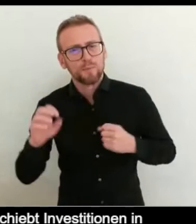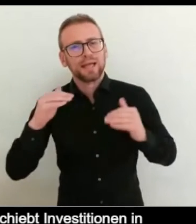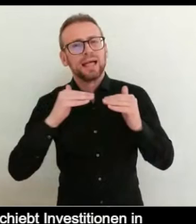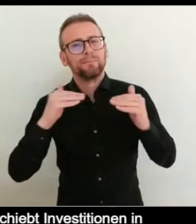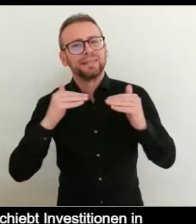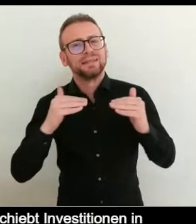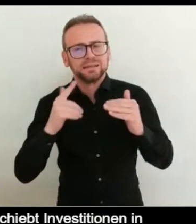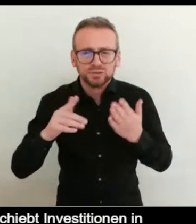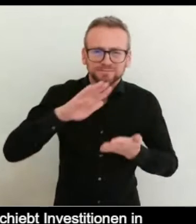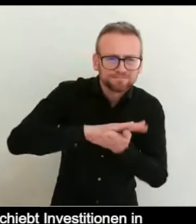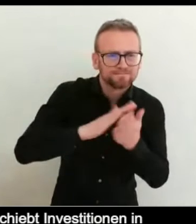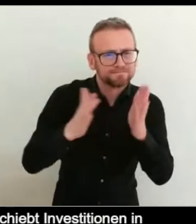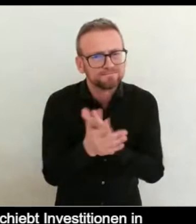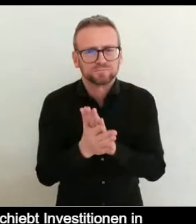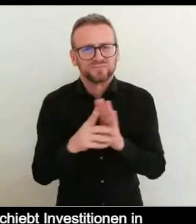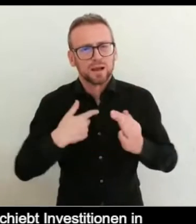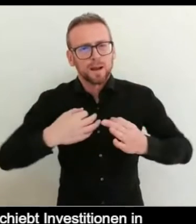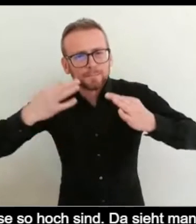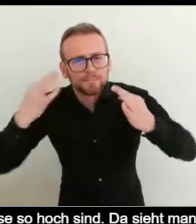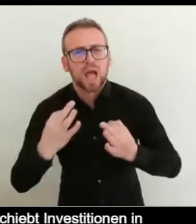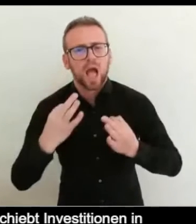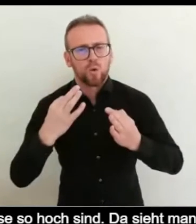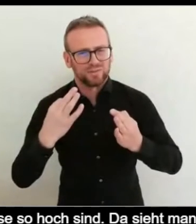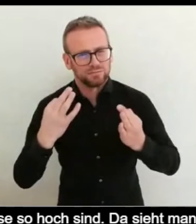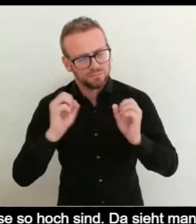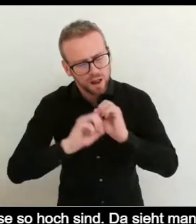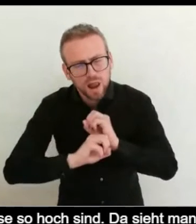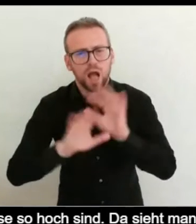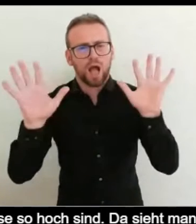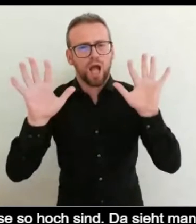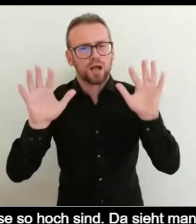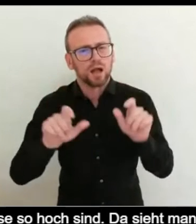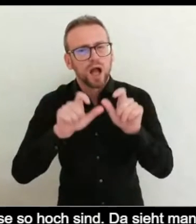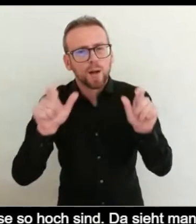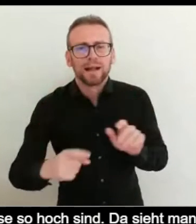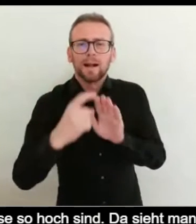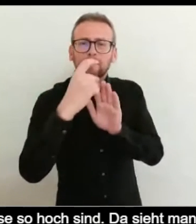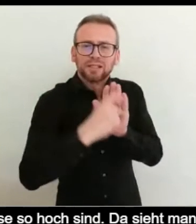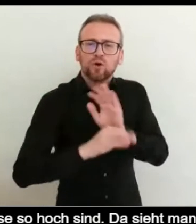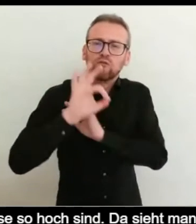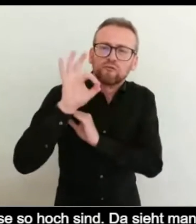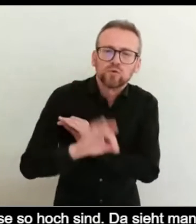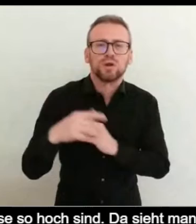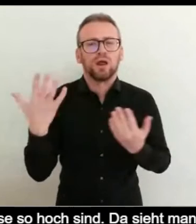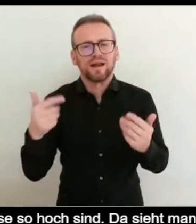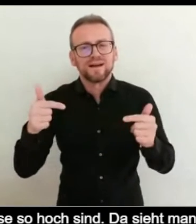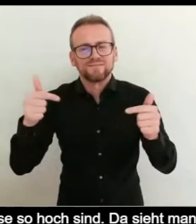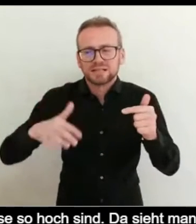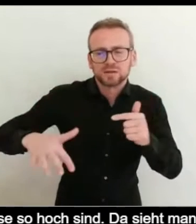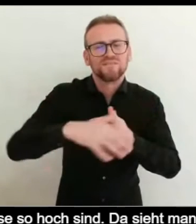hinbekommen. Diese Lücke muss mit Gas aus möglichst vielen unterschiedlichen Quellen geschlossen